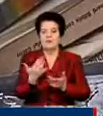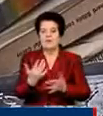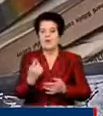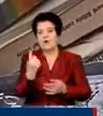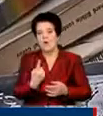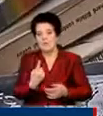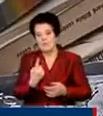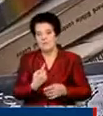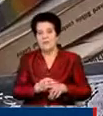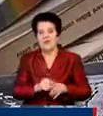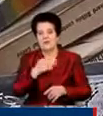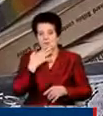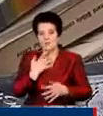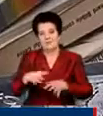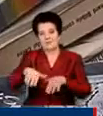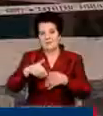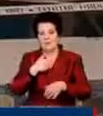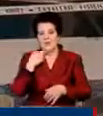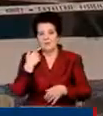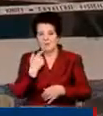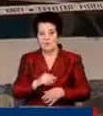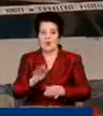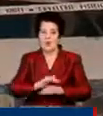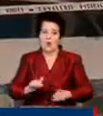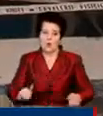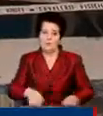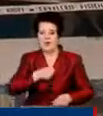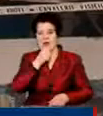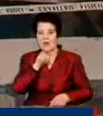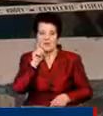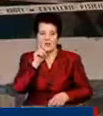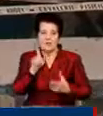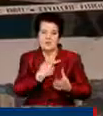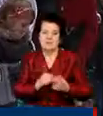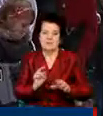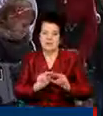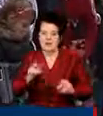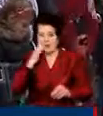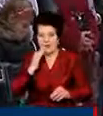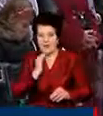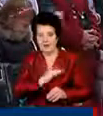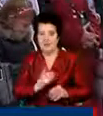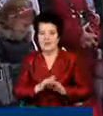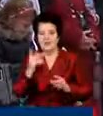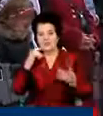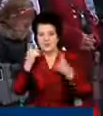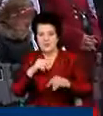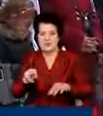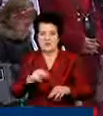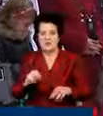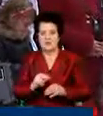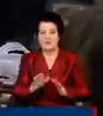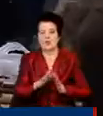carte, mulți și-au umplut brațele. Copiii, adolescenți, părinți sau educatori s-au înghesuit la operele clasice, povești și